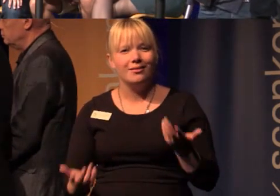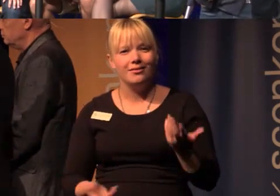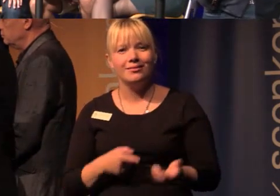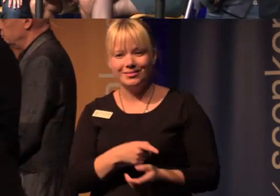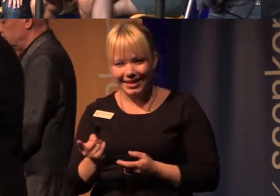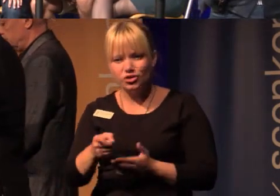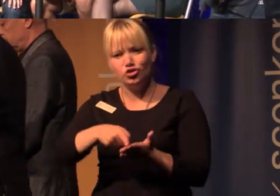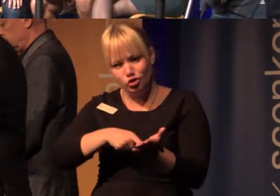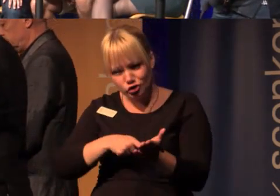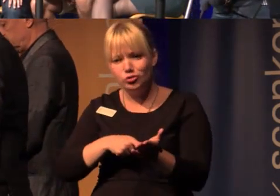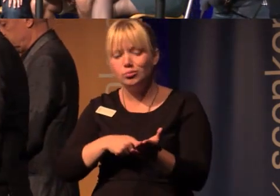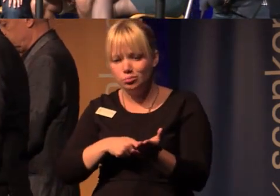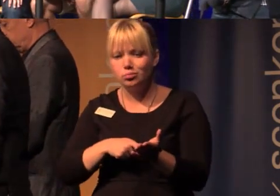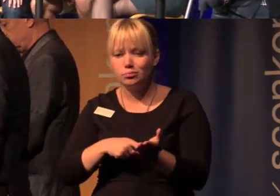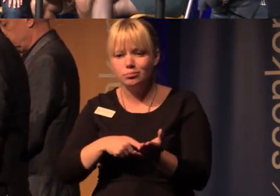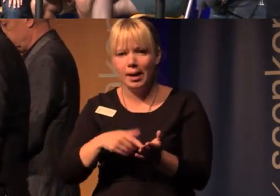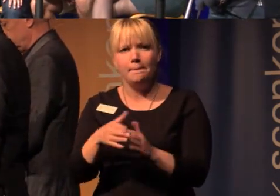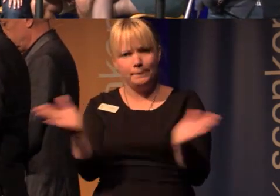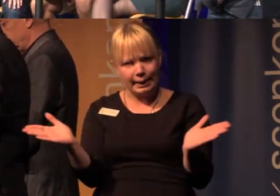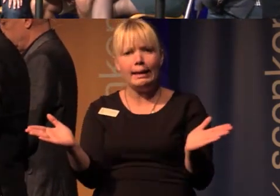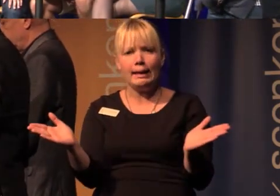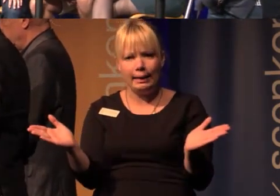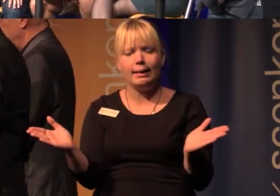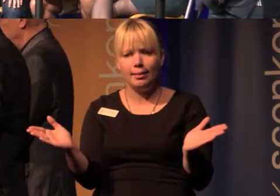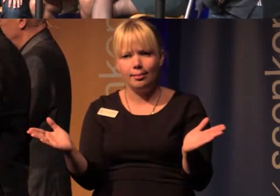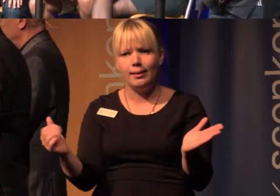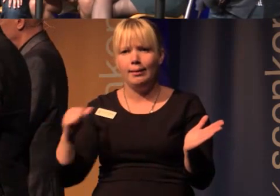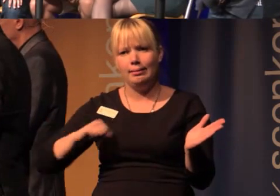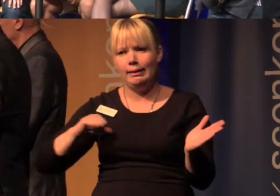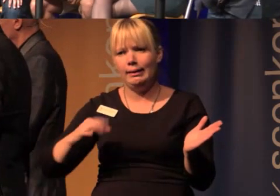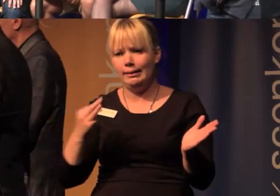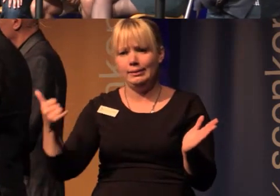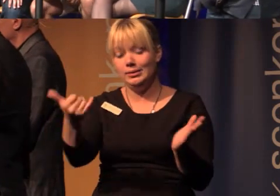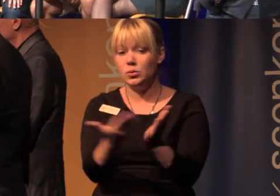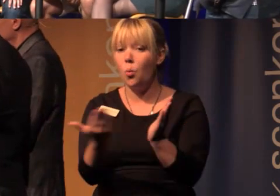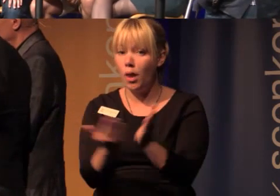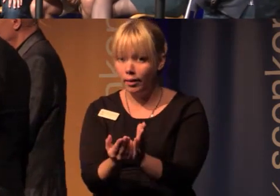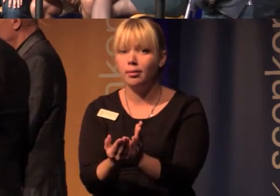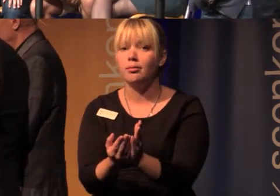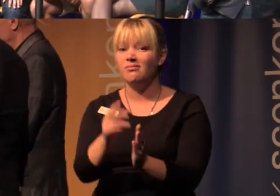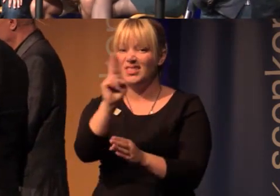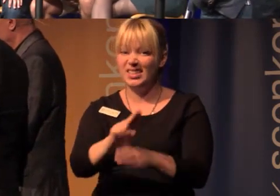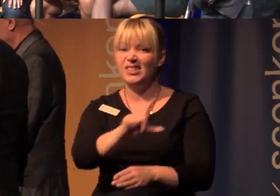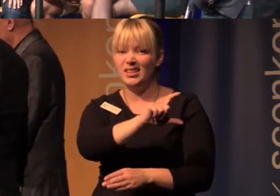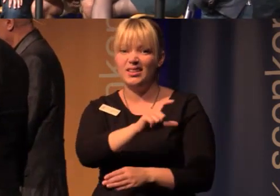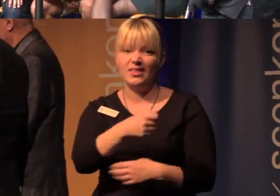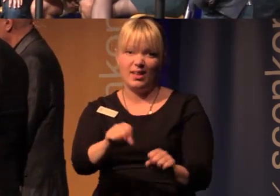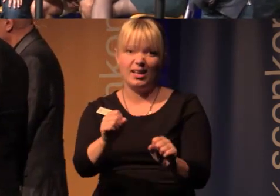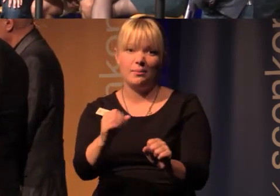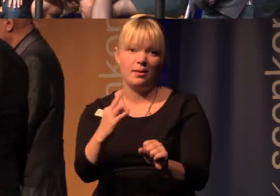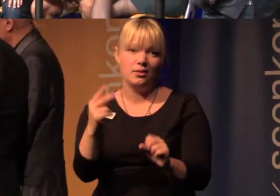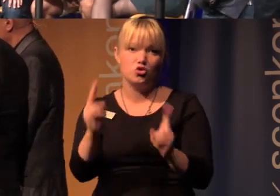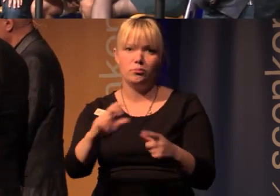typen av breda och tillgänglighetsgörande insatser som man tar estetisk verksamhet som kärnämne är viktig.